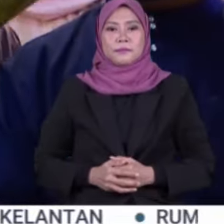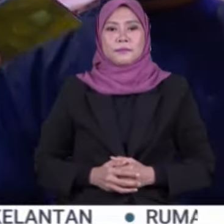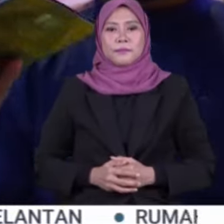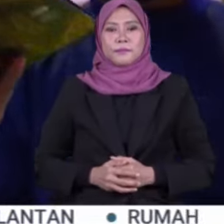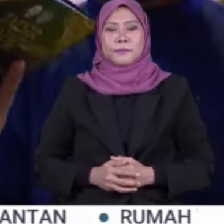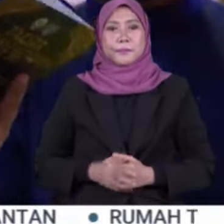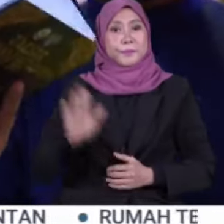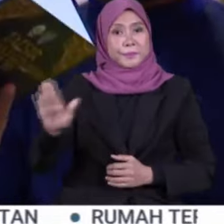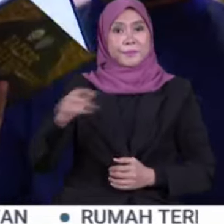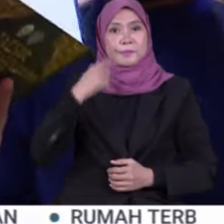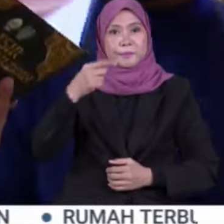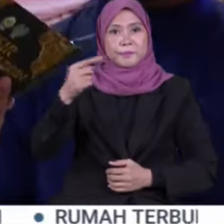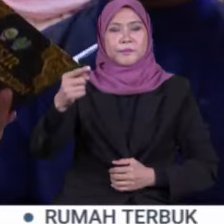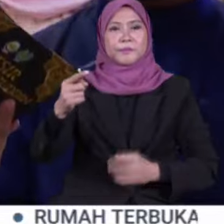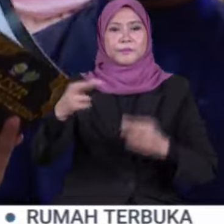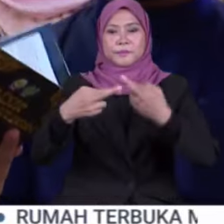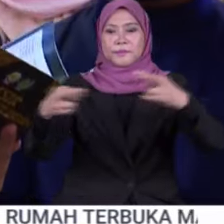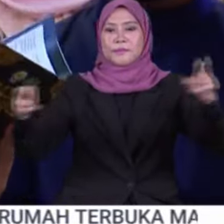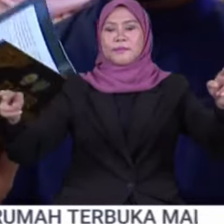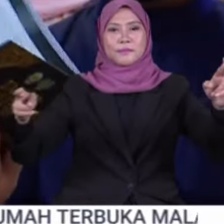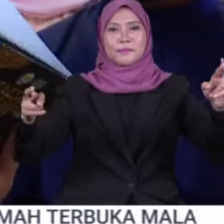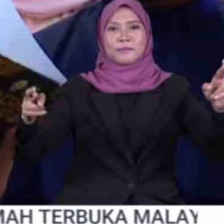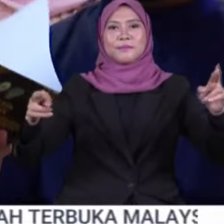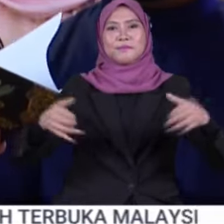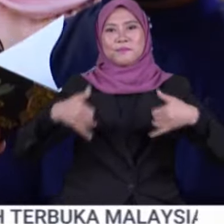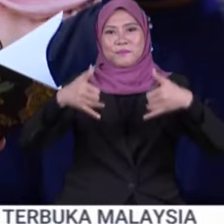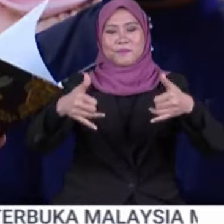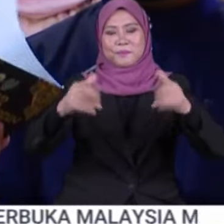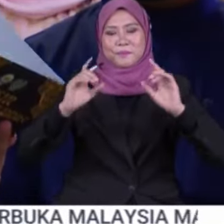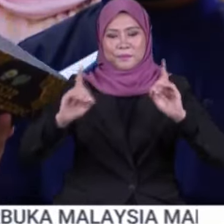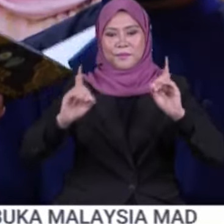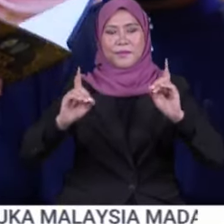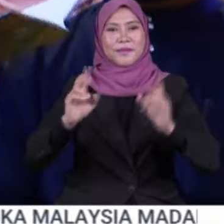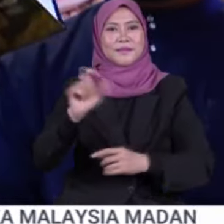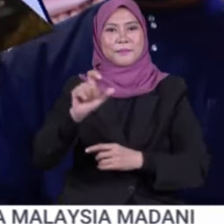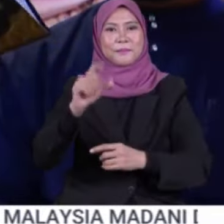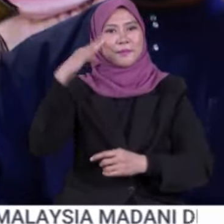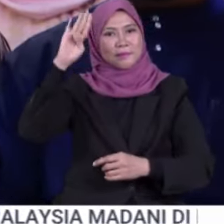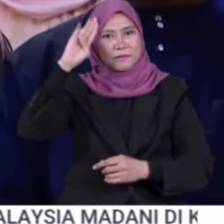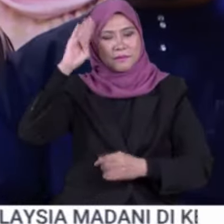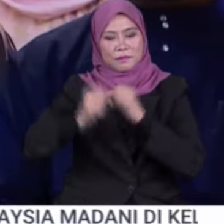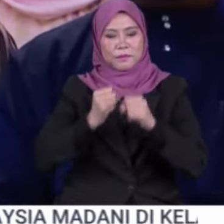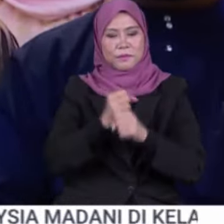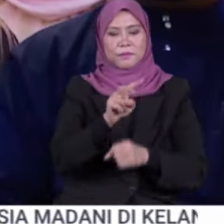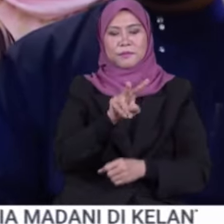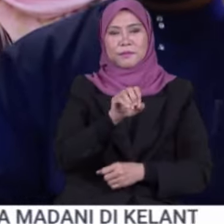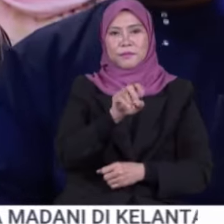Baginda bertitah ketika merasmikan Majlis Apresiasi Institusi Pendidikan Islam Negeri Perlis bagi tahun